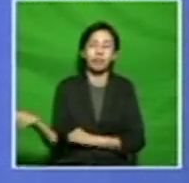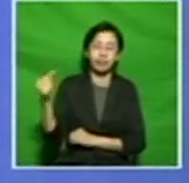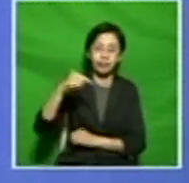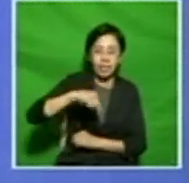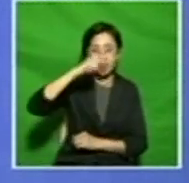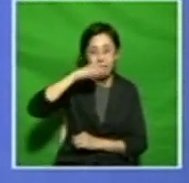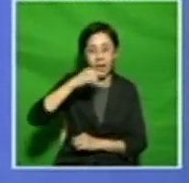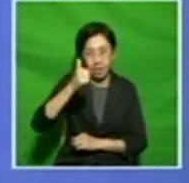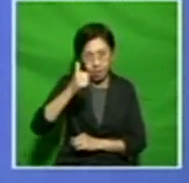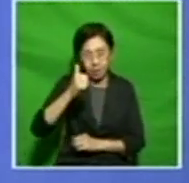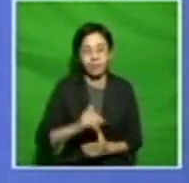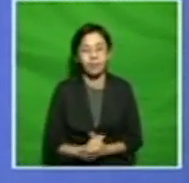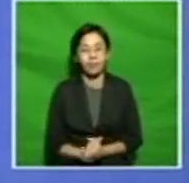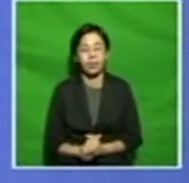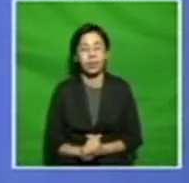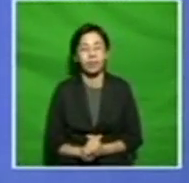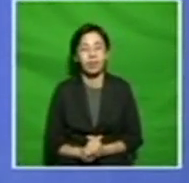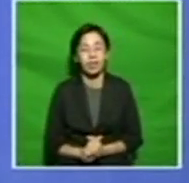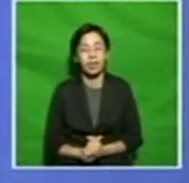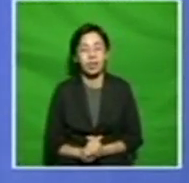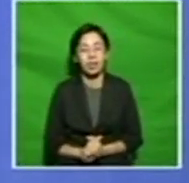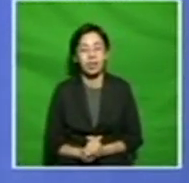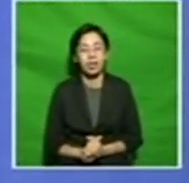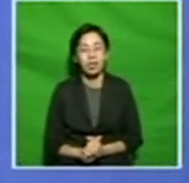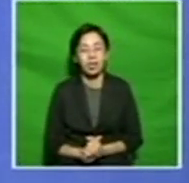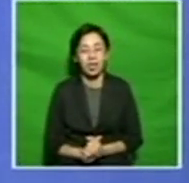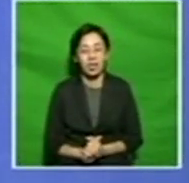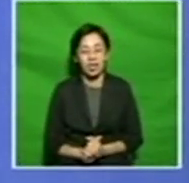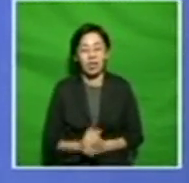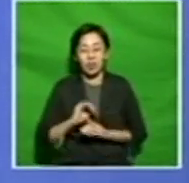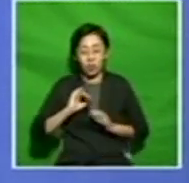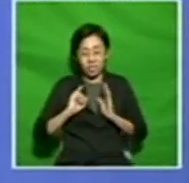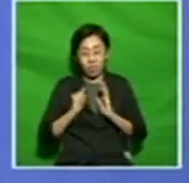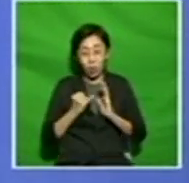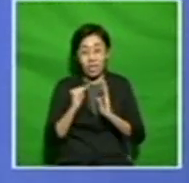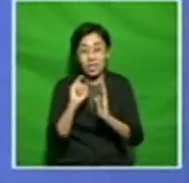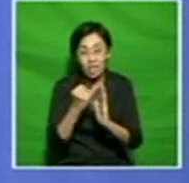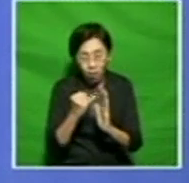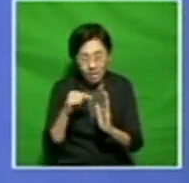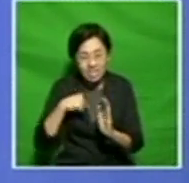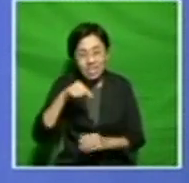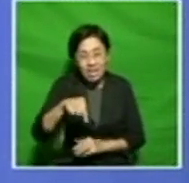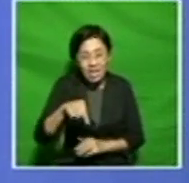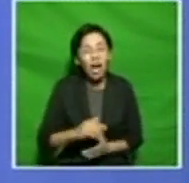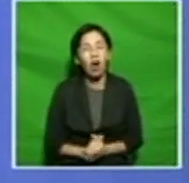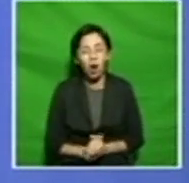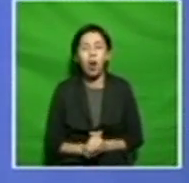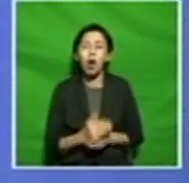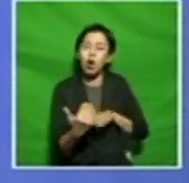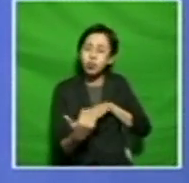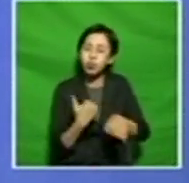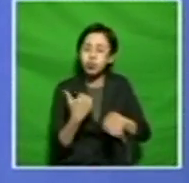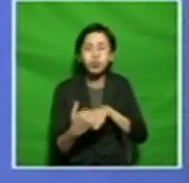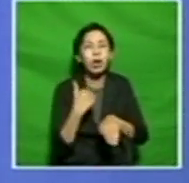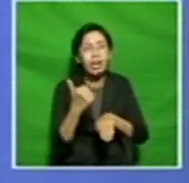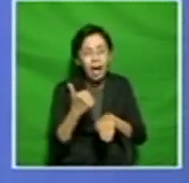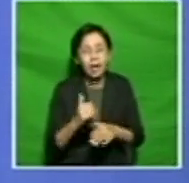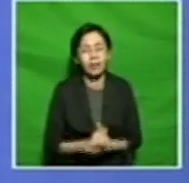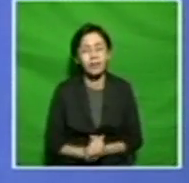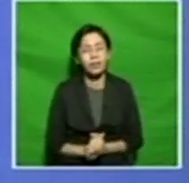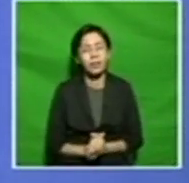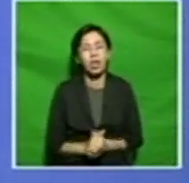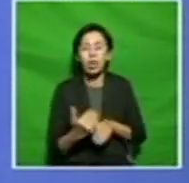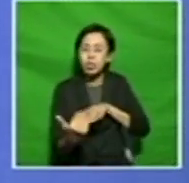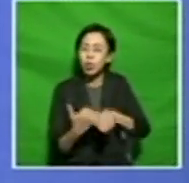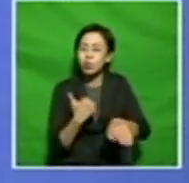ศปิดเมืองคือข้ามจังหวัดปิดแล้วยังคำตอบคือยังสามาร